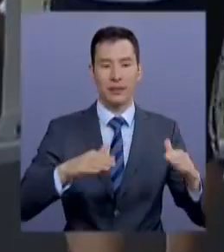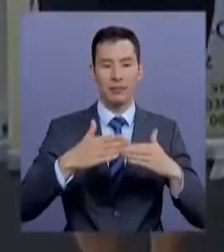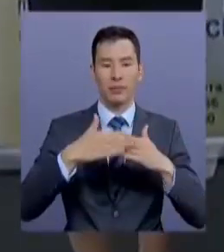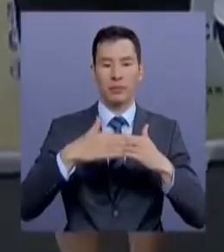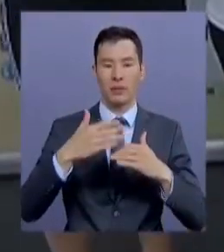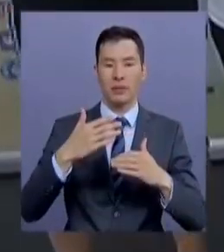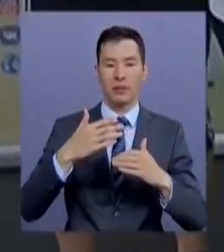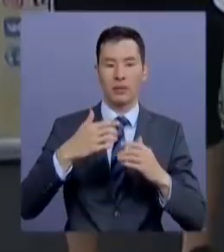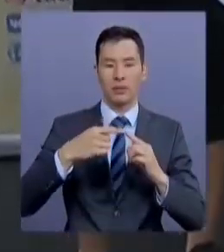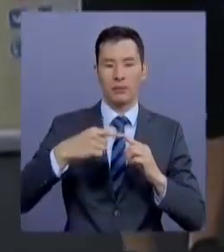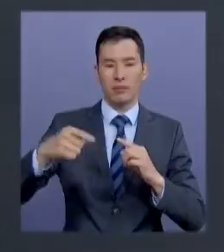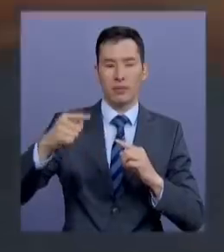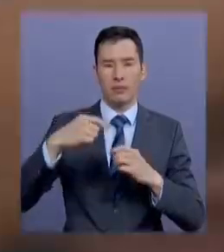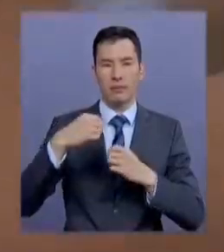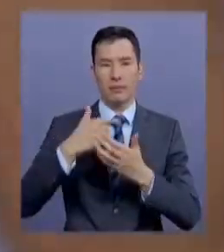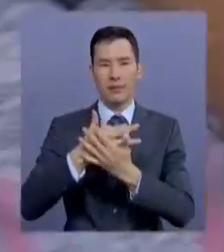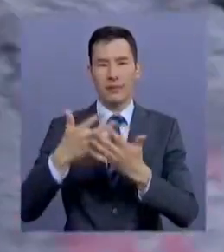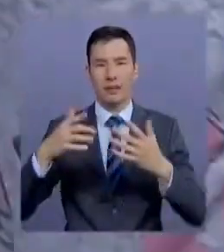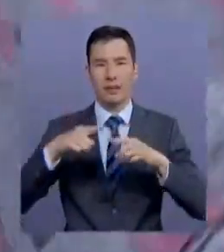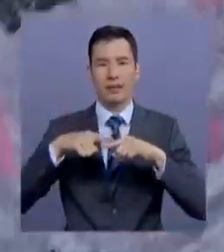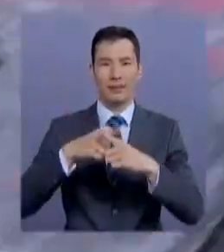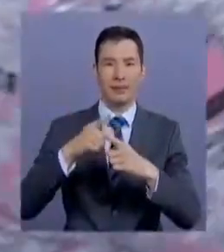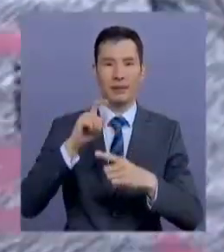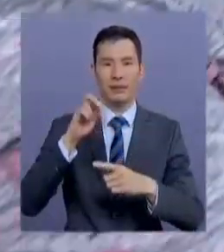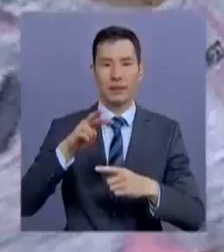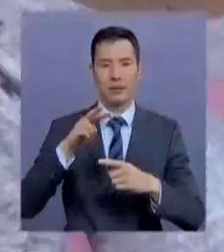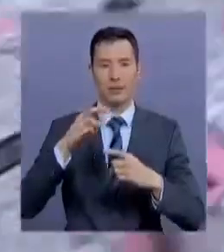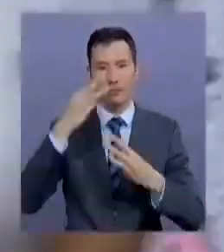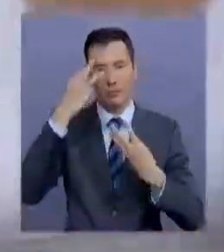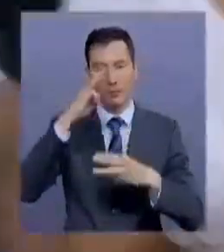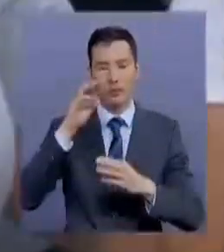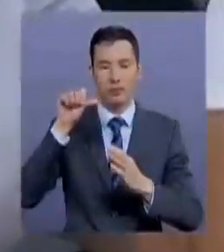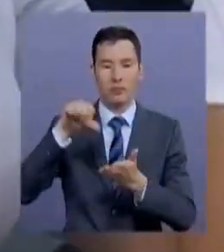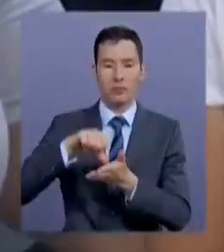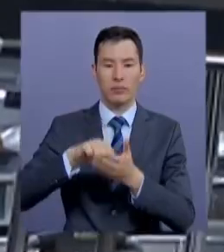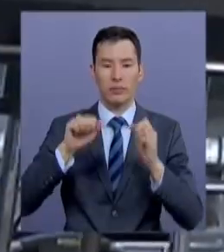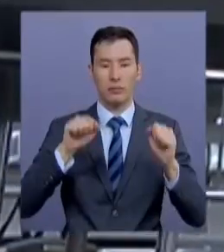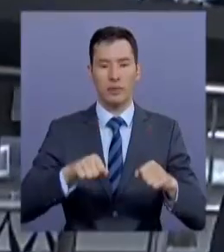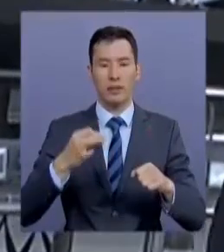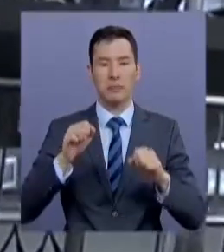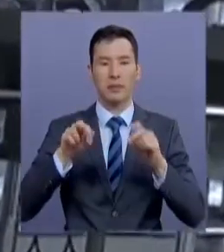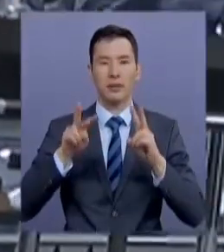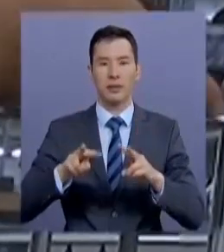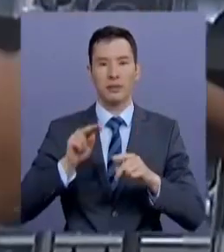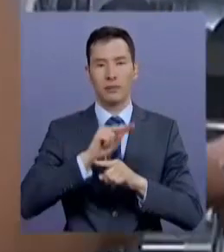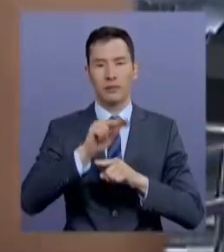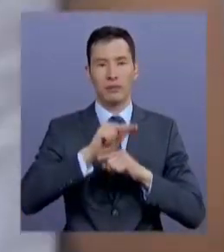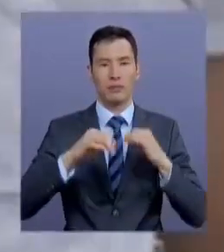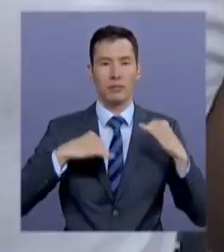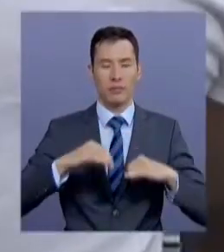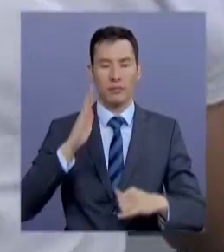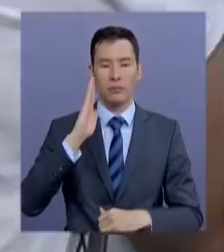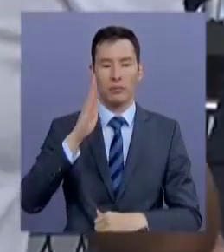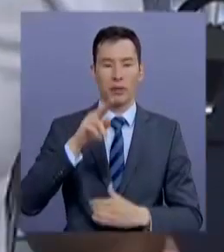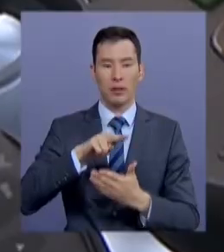метр болатын заманауи құрылғылар орнатылған залда жаттығады. Сондай-ақ оларға арнайы жаттықтырушы да бөлініпті. Ең маңыздысы,